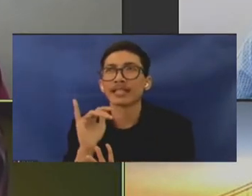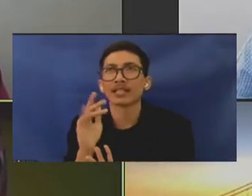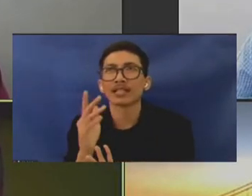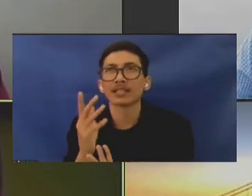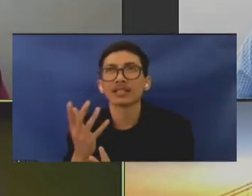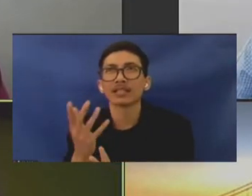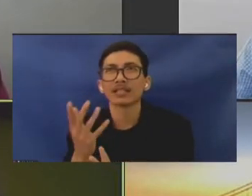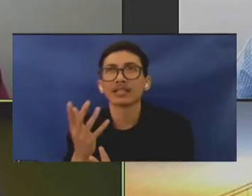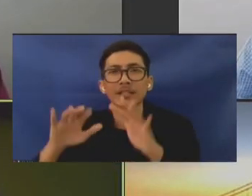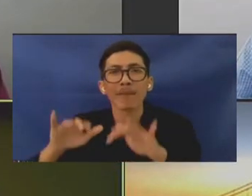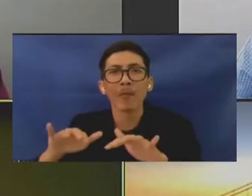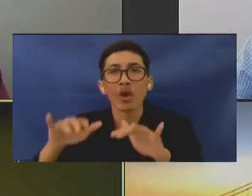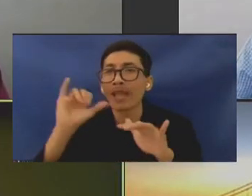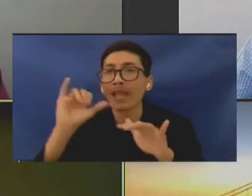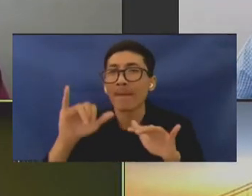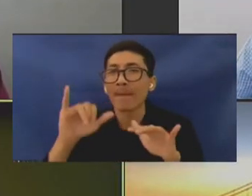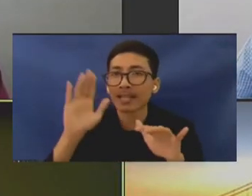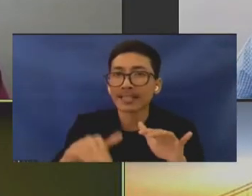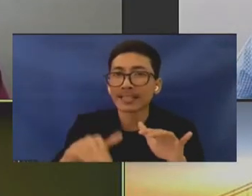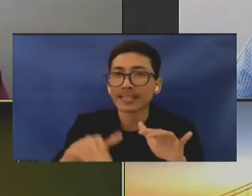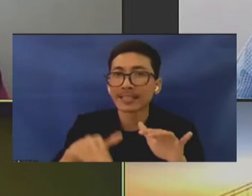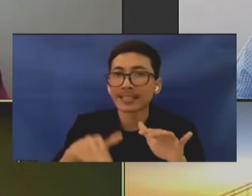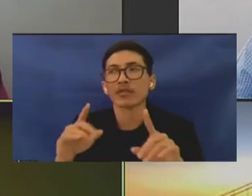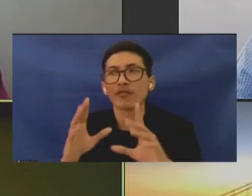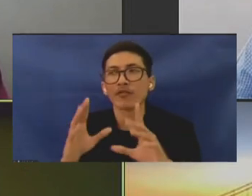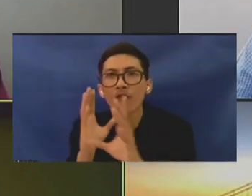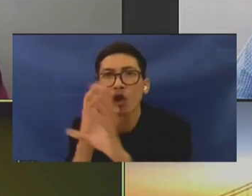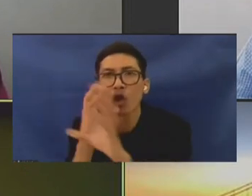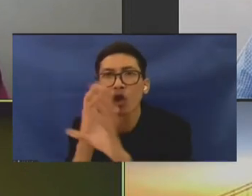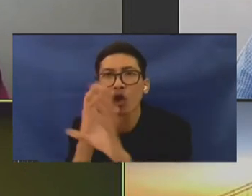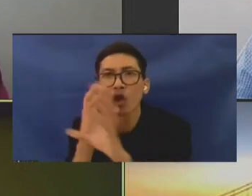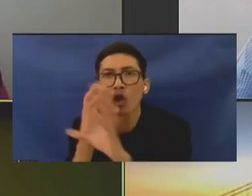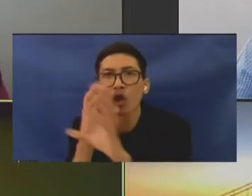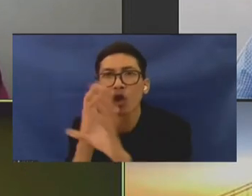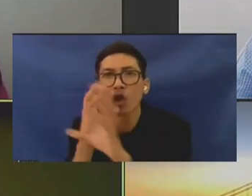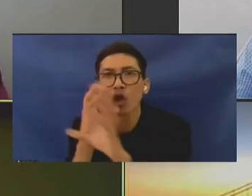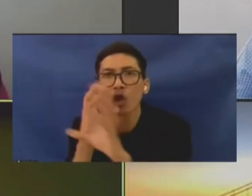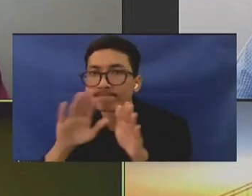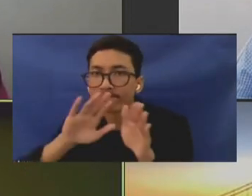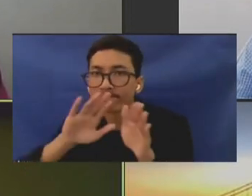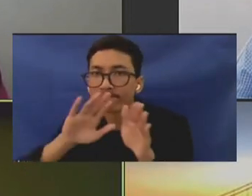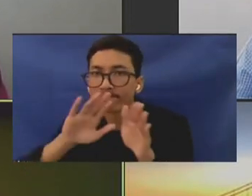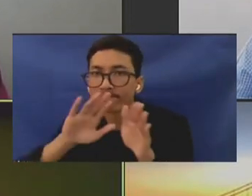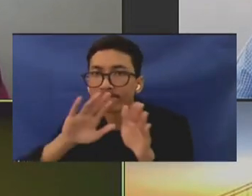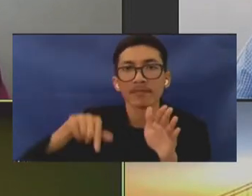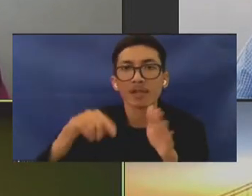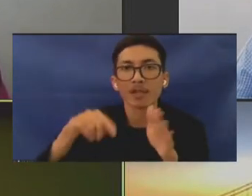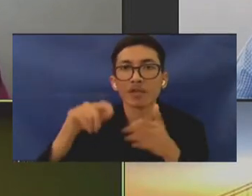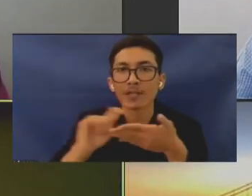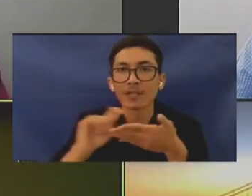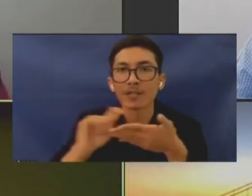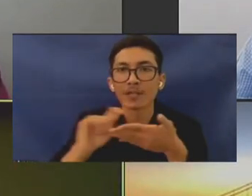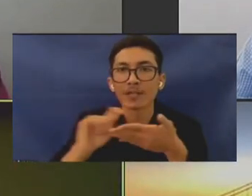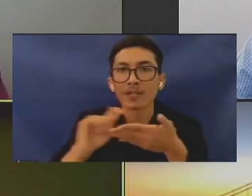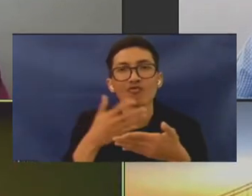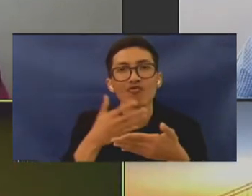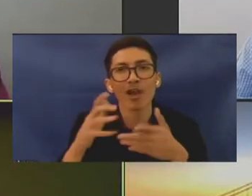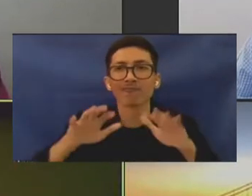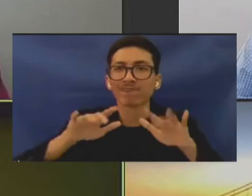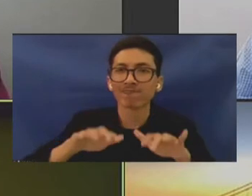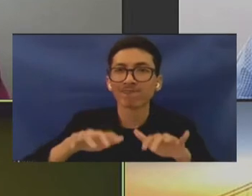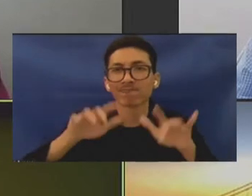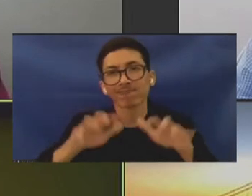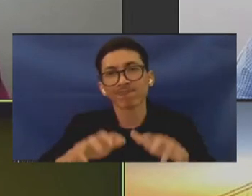masih cuman udah nggak jadi fokusnya. Dia lebih suka mulai nulis. Dia punya blog. Dia mulai nulis di